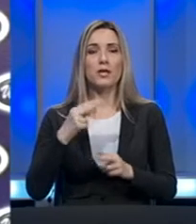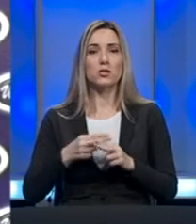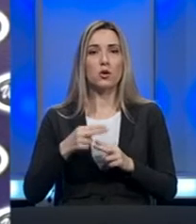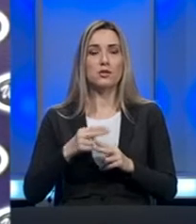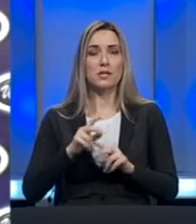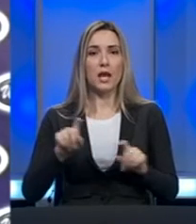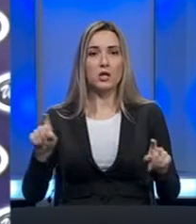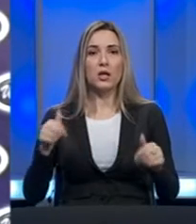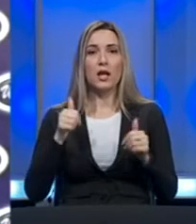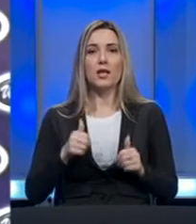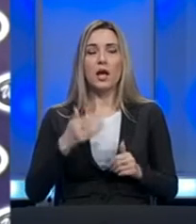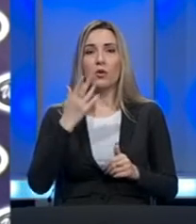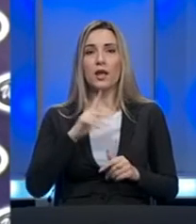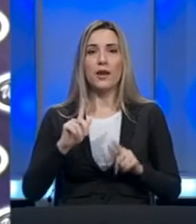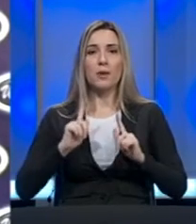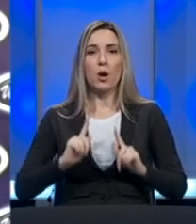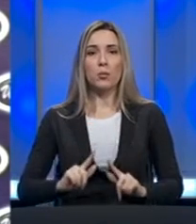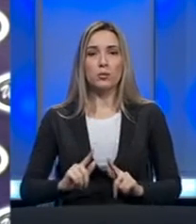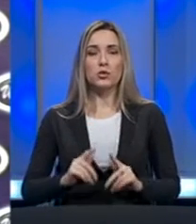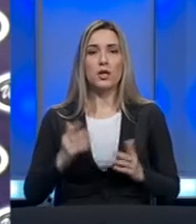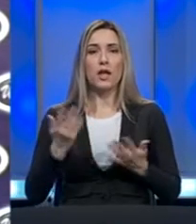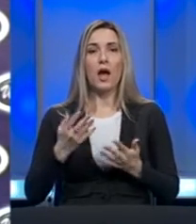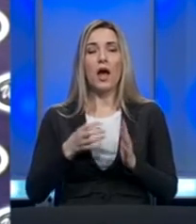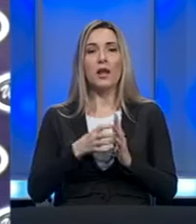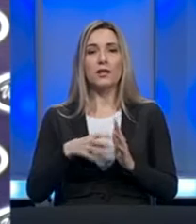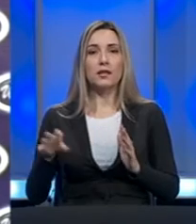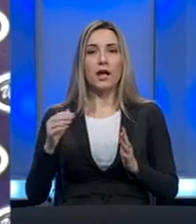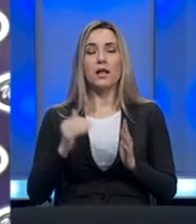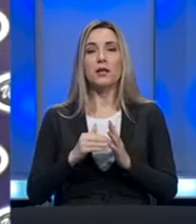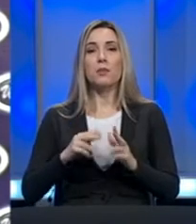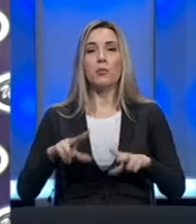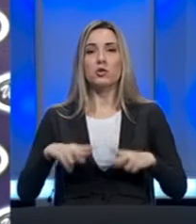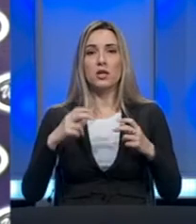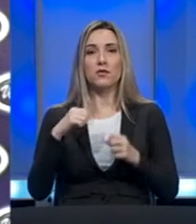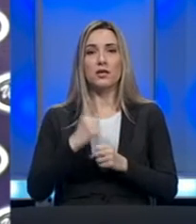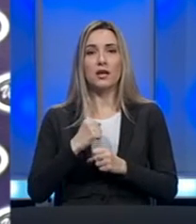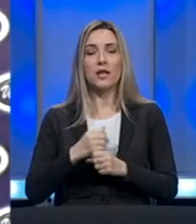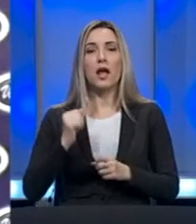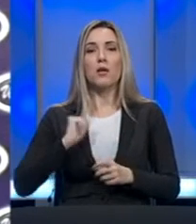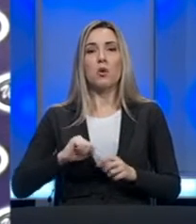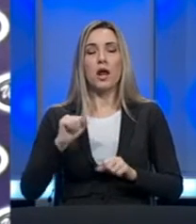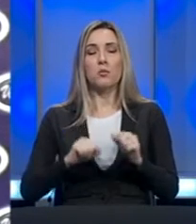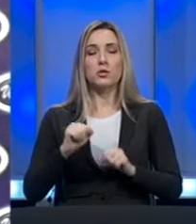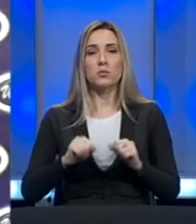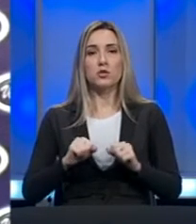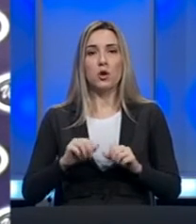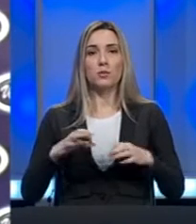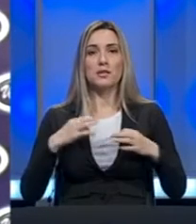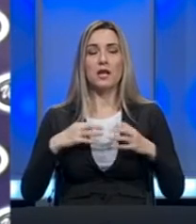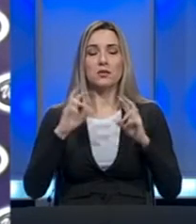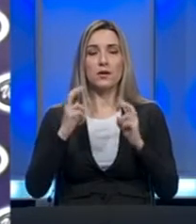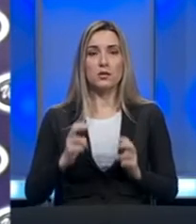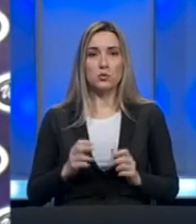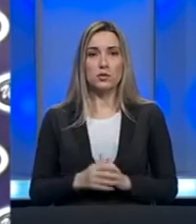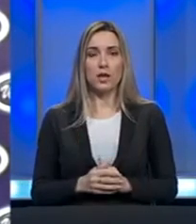novozaraženih, tako da nema opuštanja, ali mi i dalje trebamo živjeti, trebamo raditi, moramo osposobiti zdravstveni